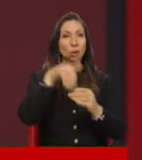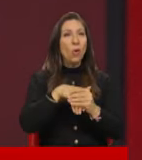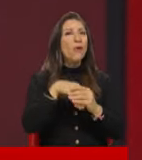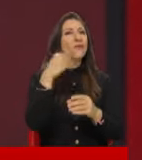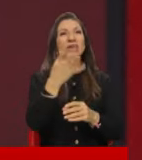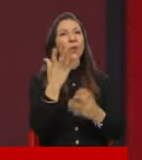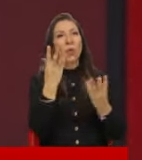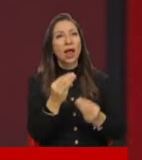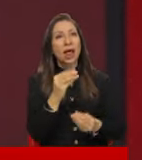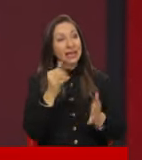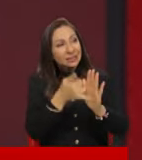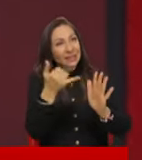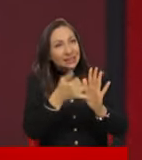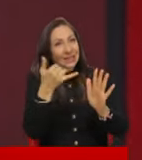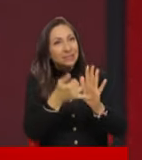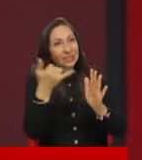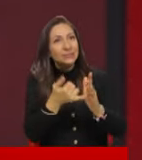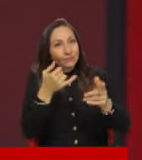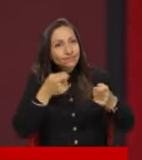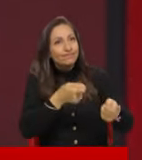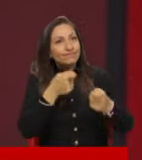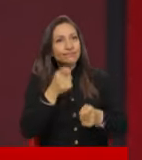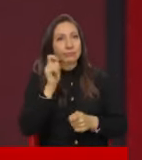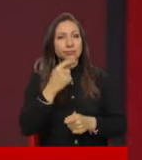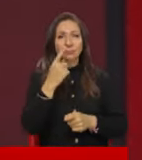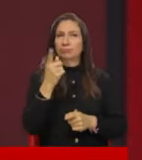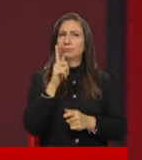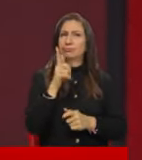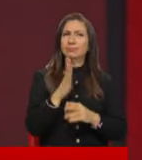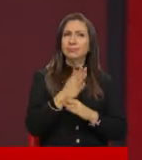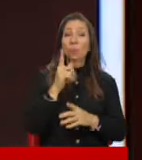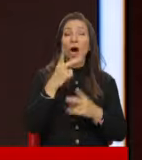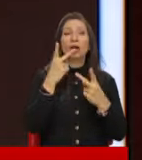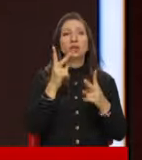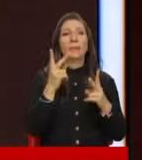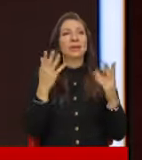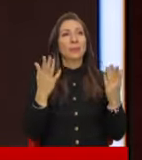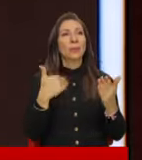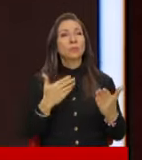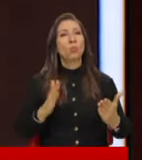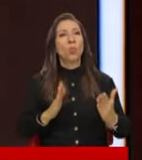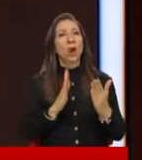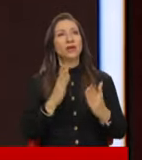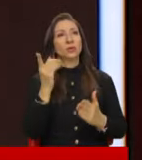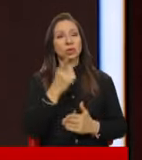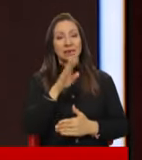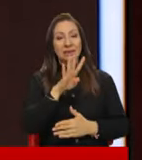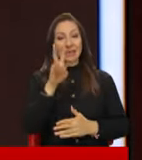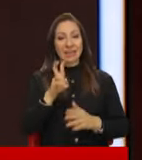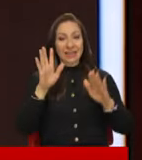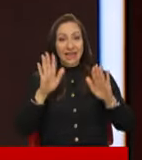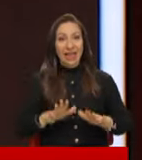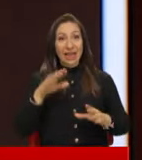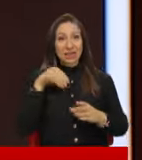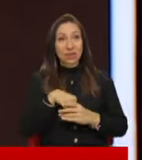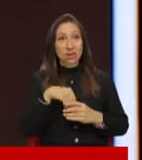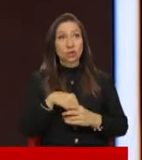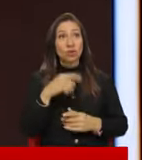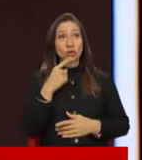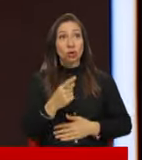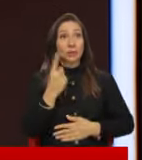seslendi Ne dersiniz ya da neydi bu seslen işin sebebi neydi Bu açıklamalar tabii biz muhalefette % 48'de kalanlar açısından